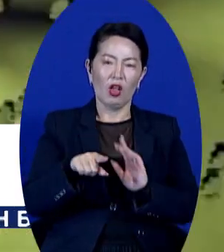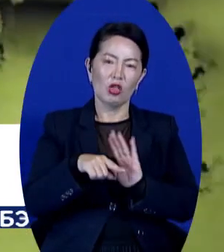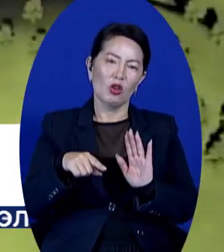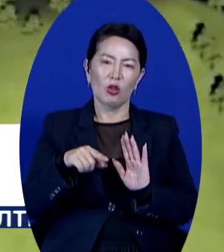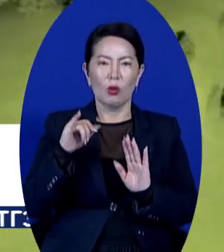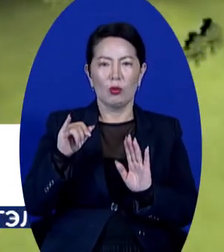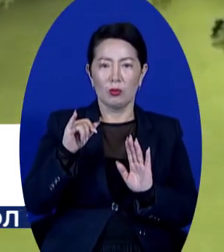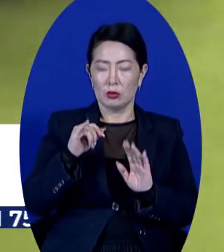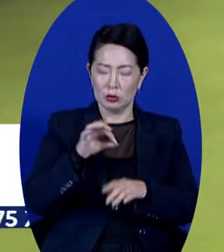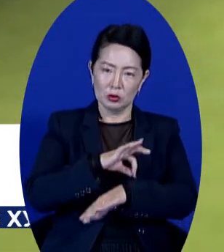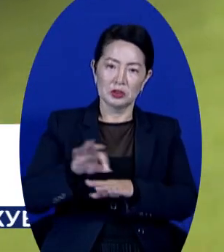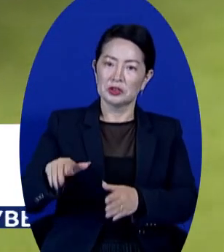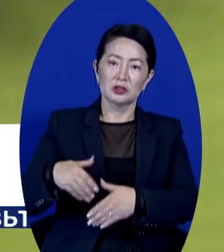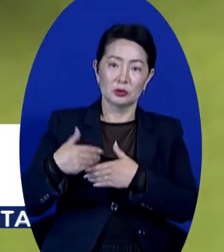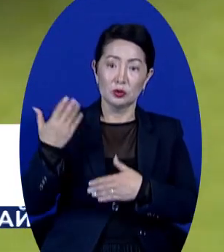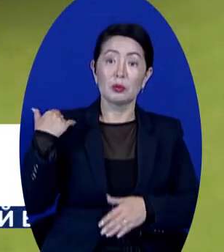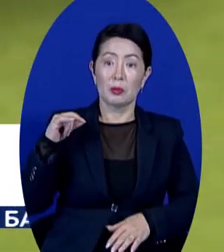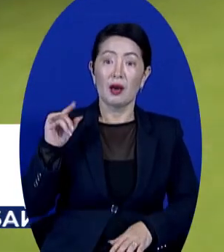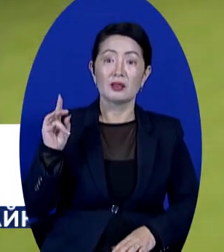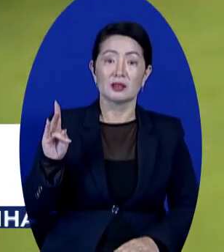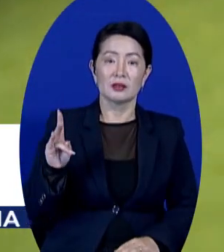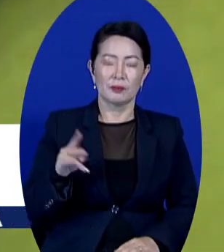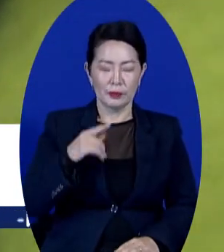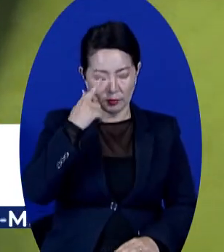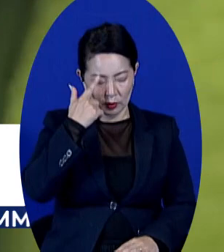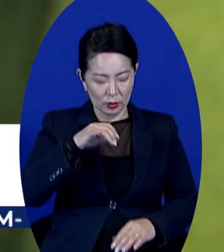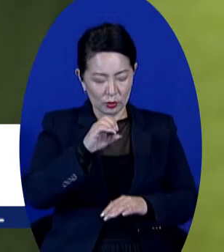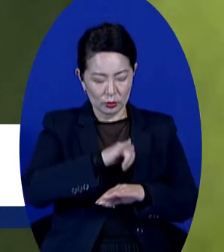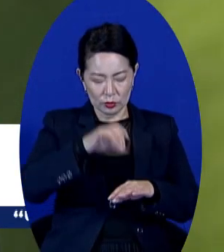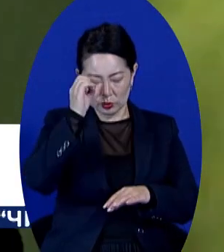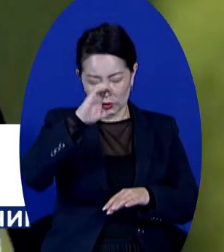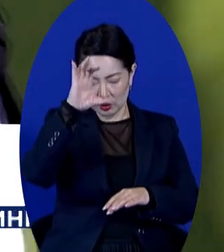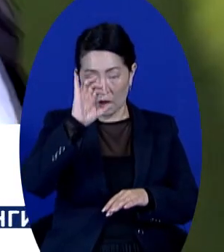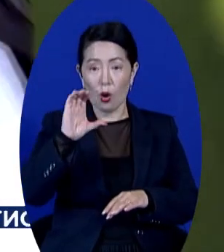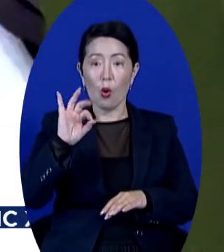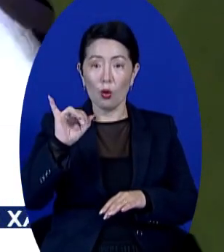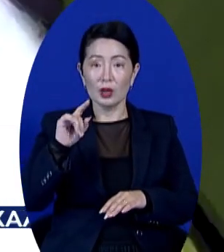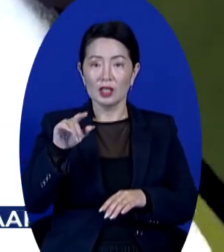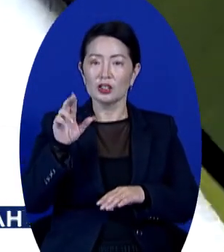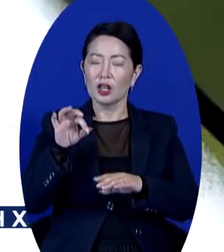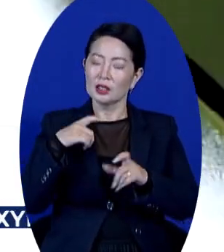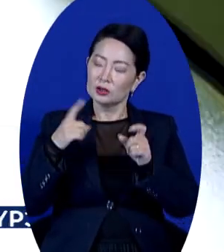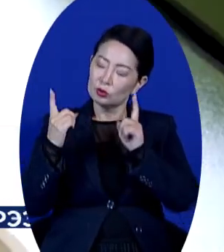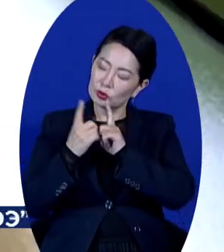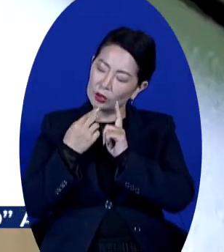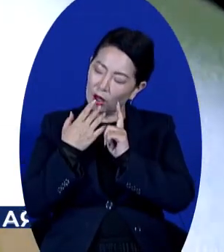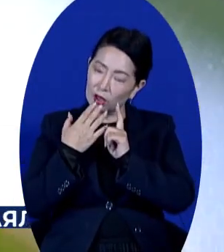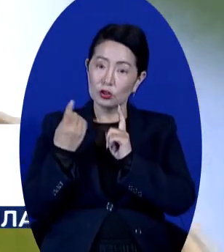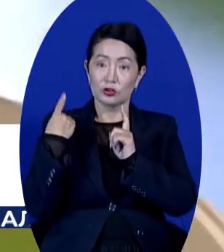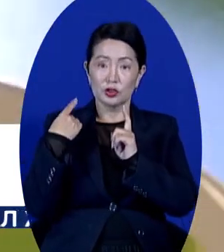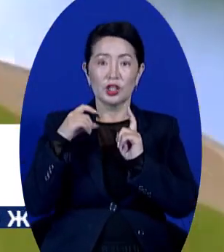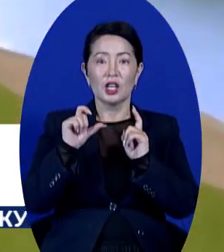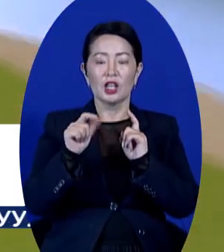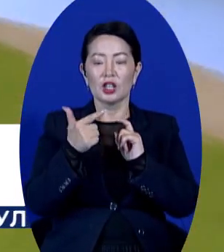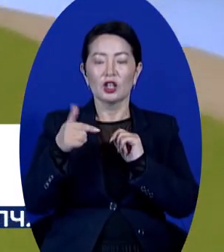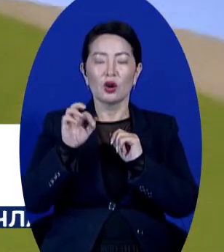шалтгаанаар уг төслийг дэмжихгүй явж ирсэн. Харин Монгол улсын ерөнхий сайд Оюу Эрдэнэ орны эдийн засгийн чуулганд оролцож өчигдөр хэлсэн үгэндээ эгийн голын